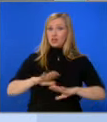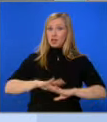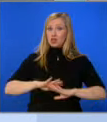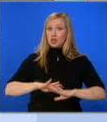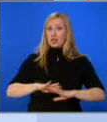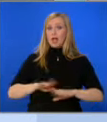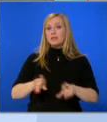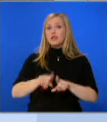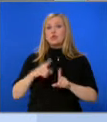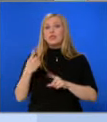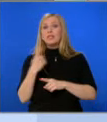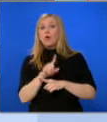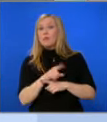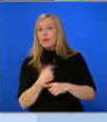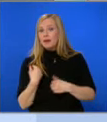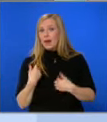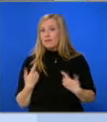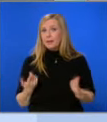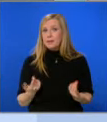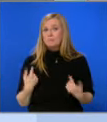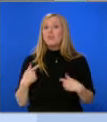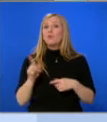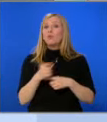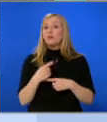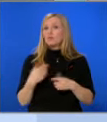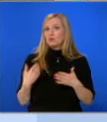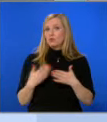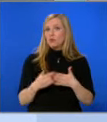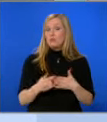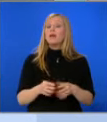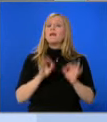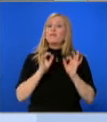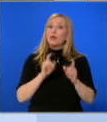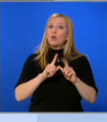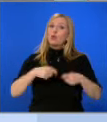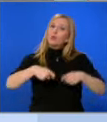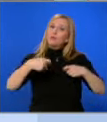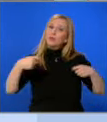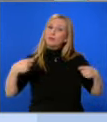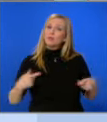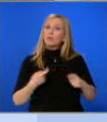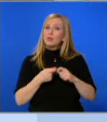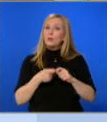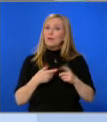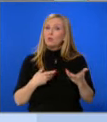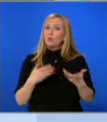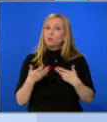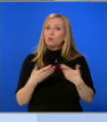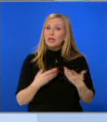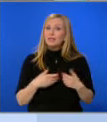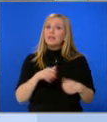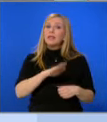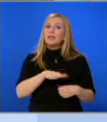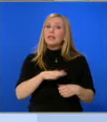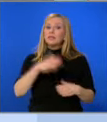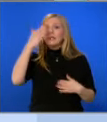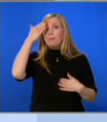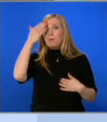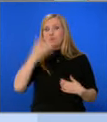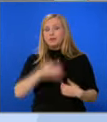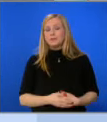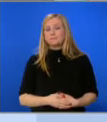Вие управлявахте съвсем доскоро, вярно, не чак толкова дълго, но какво направихте по отношение на детската болница?